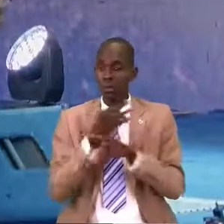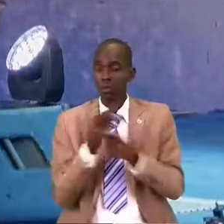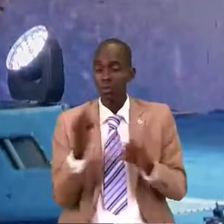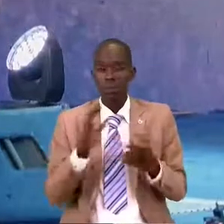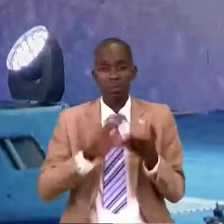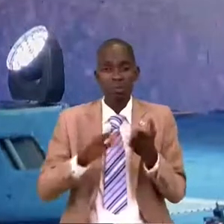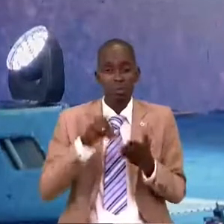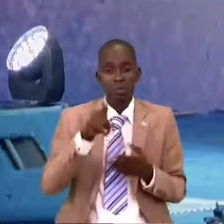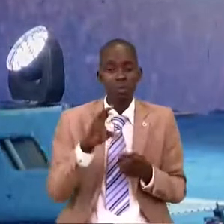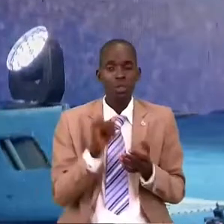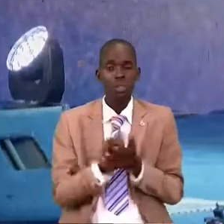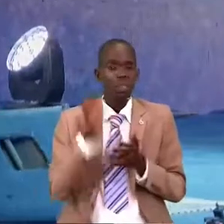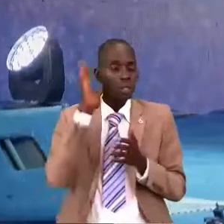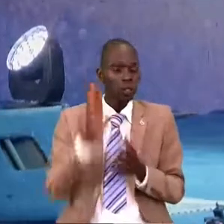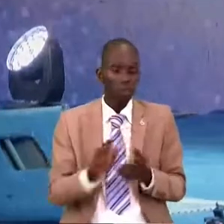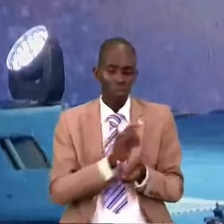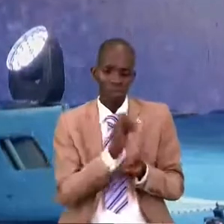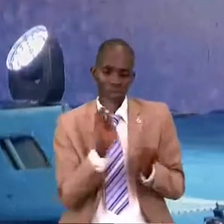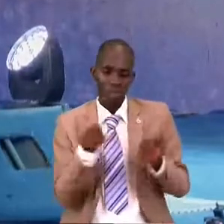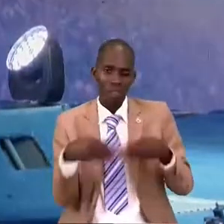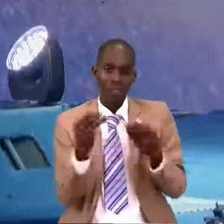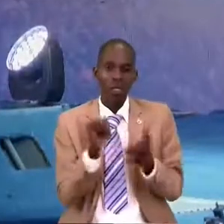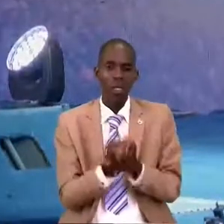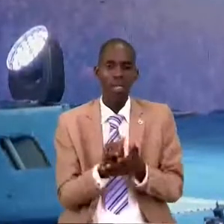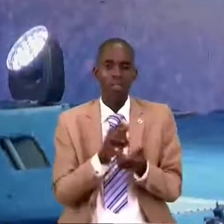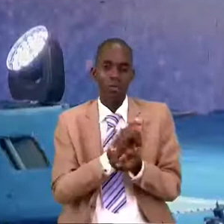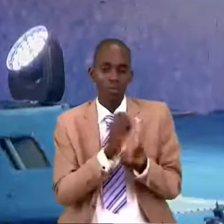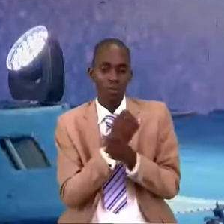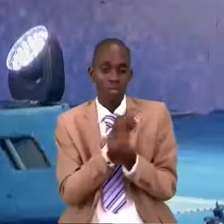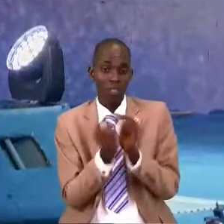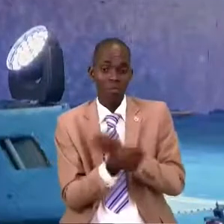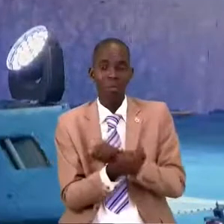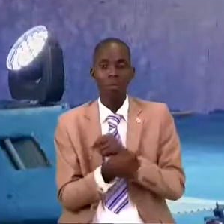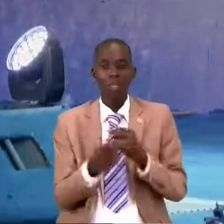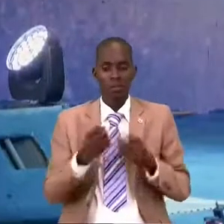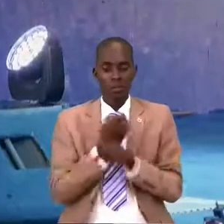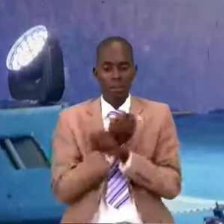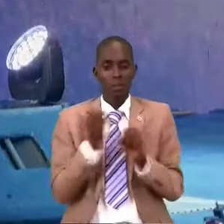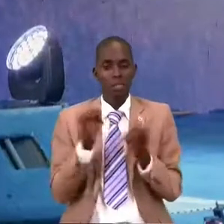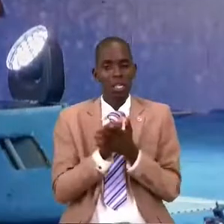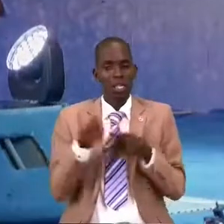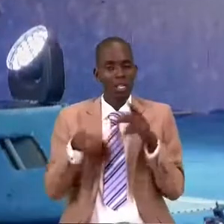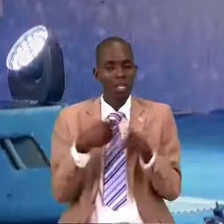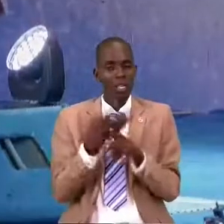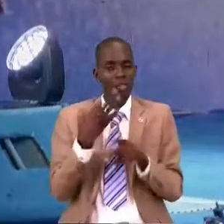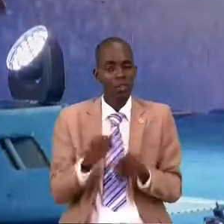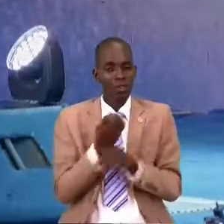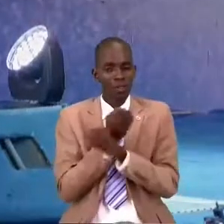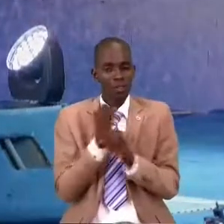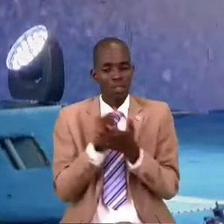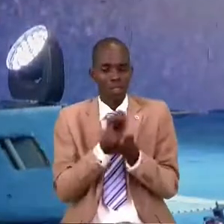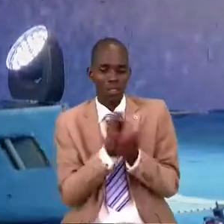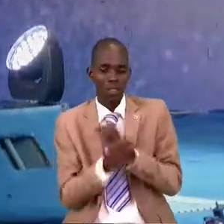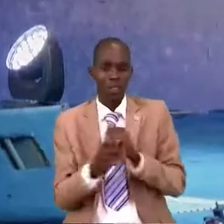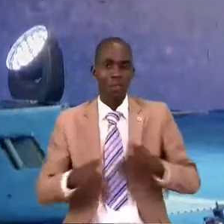qui transforme ta vie. Tu as besoin de la miséricorde ici ce soir. Tu veux la miséricorde là-bas en ligne, n'importe où tu es, lève ta main.